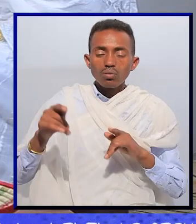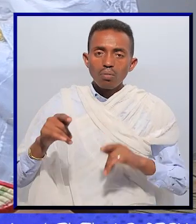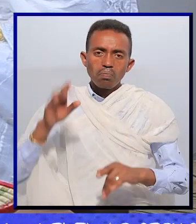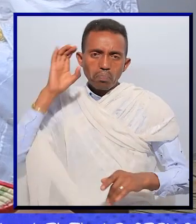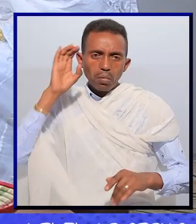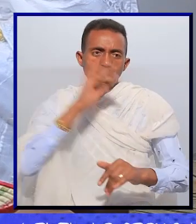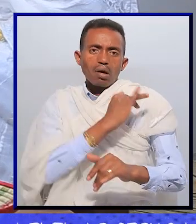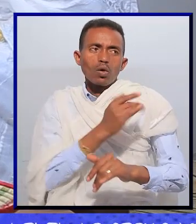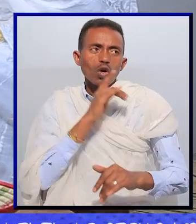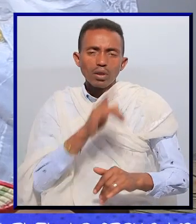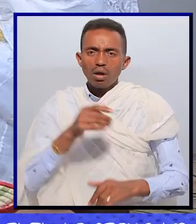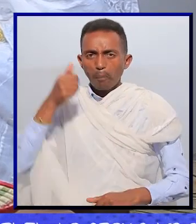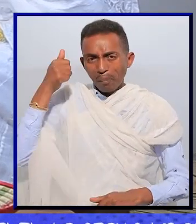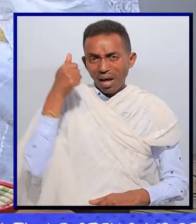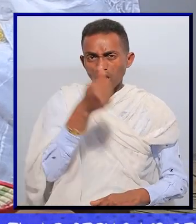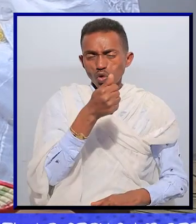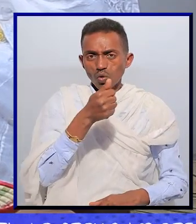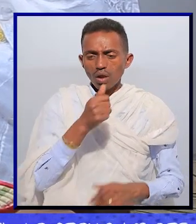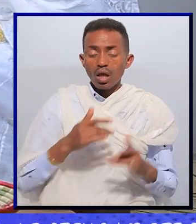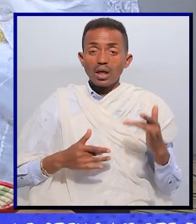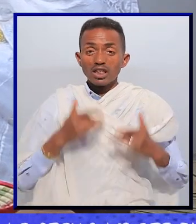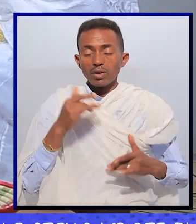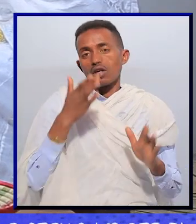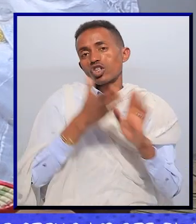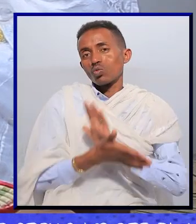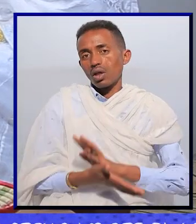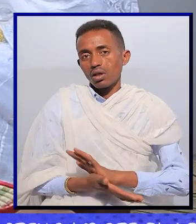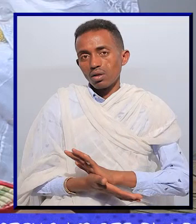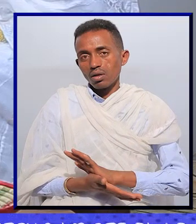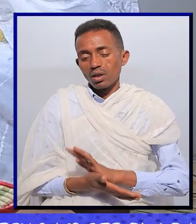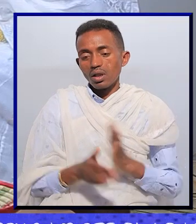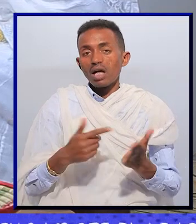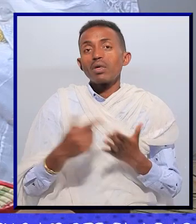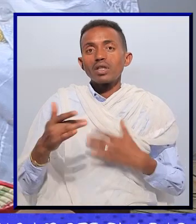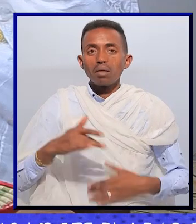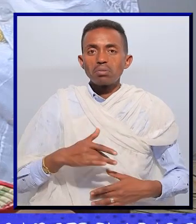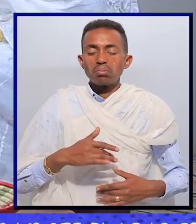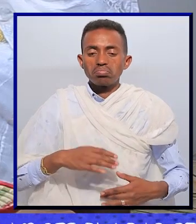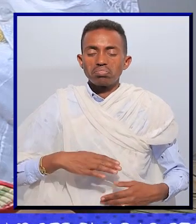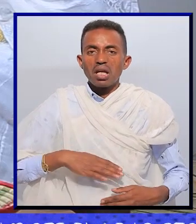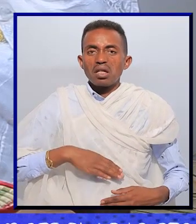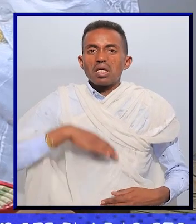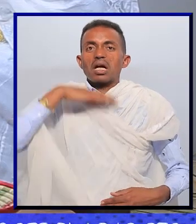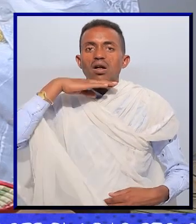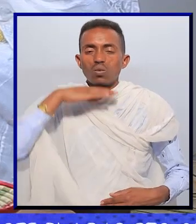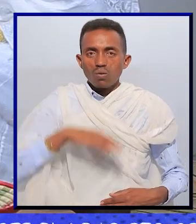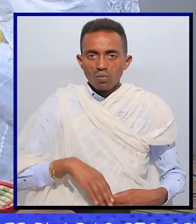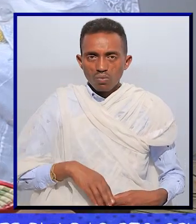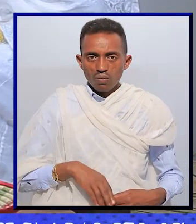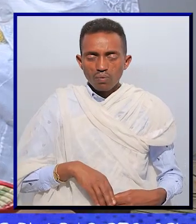በራሳቸው ስሜት ይፈጽሙታል ማለት ነው። በዛ ይረካሉ፣ በዛ ይረካሉ።